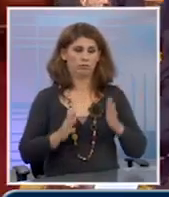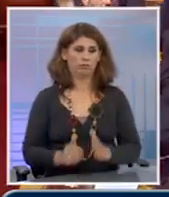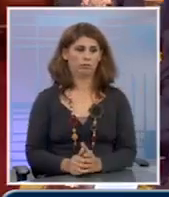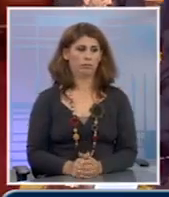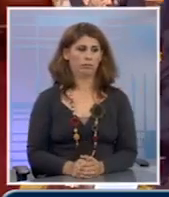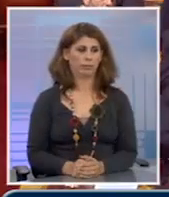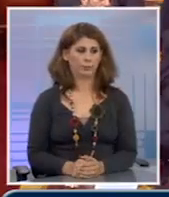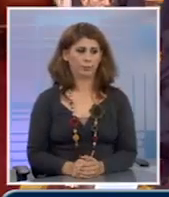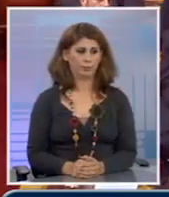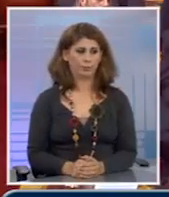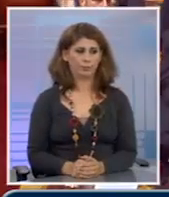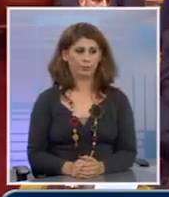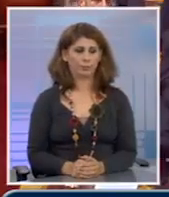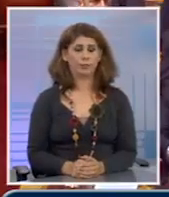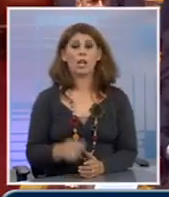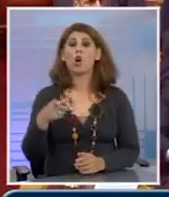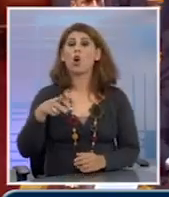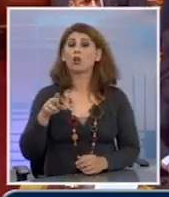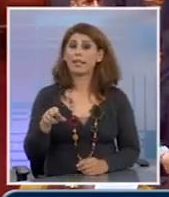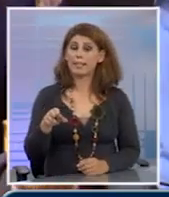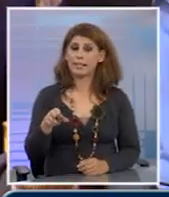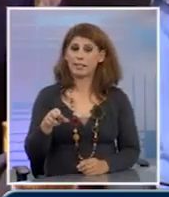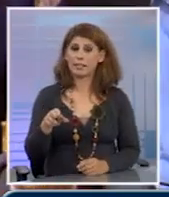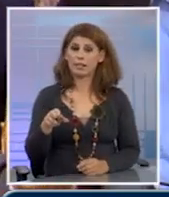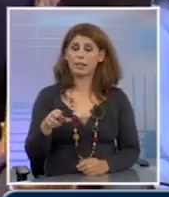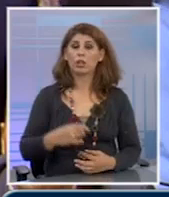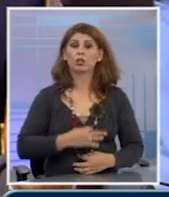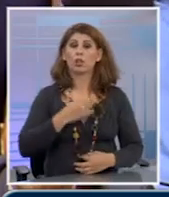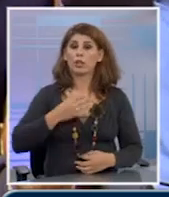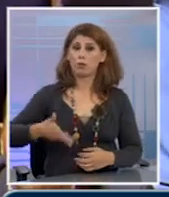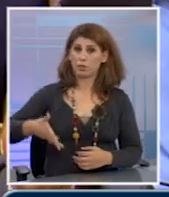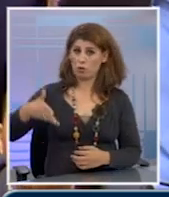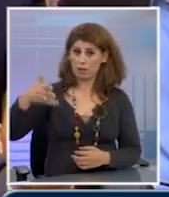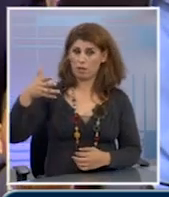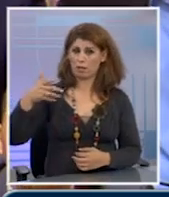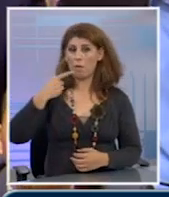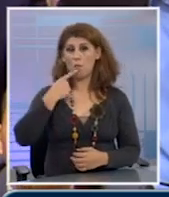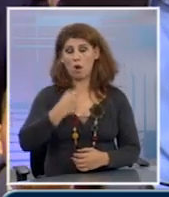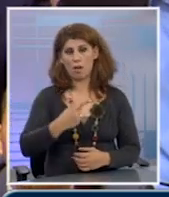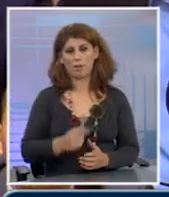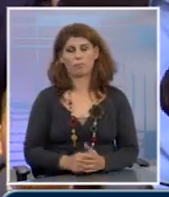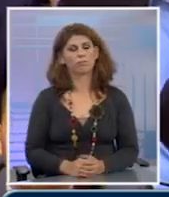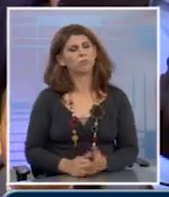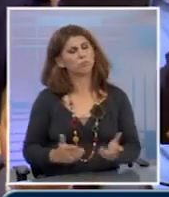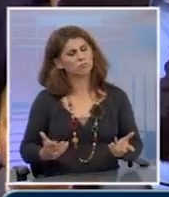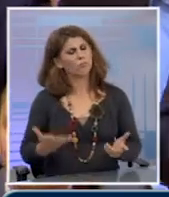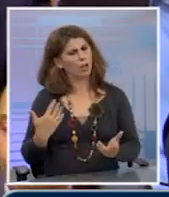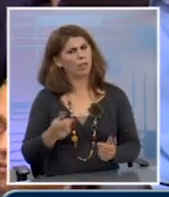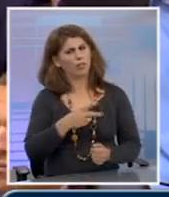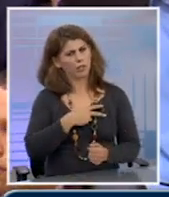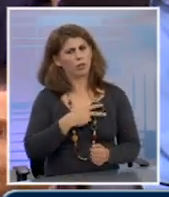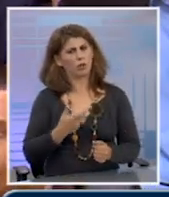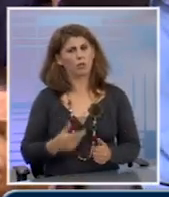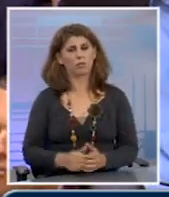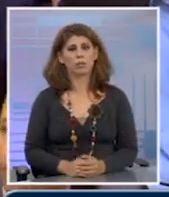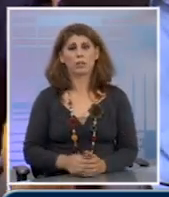έθνους σε ότι αφορά τον κύριο μητσοτάκη ο οποίος ισχυρίζεται και έχει δίκιο